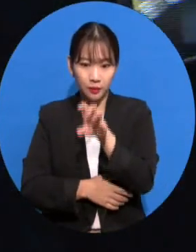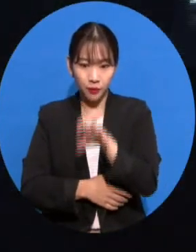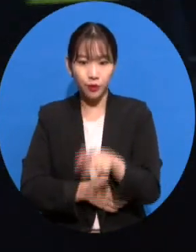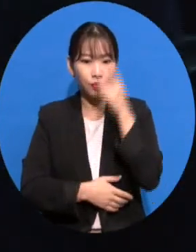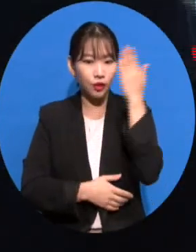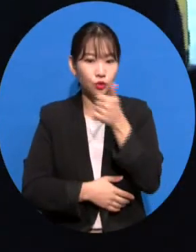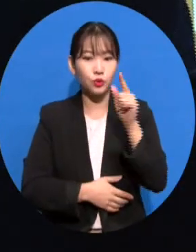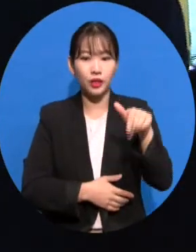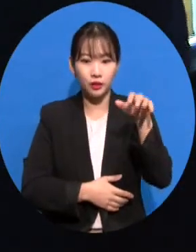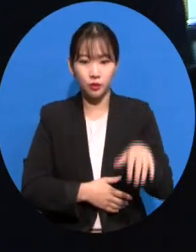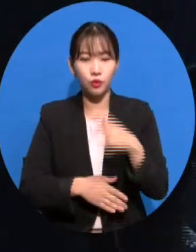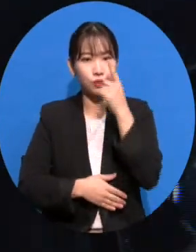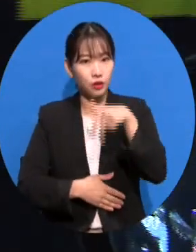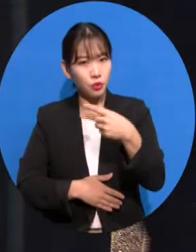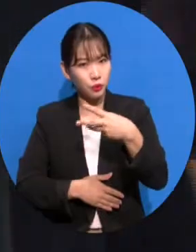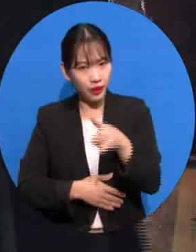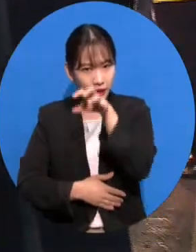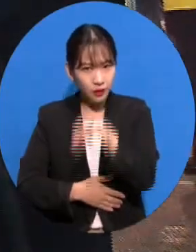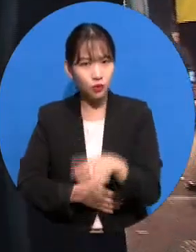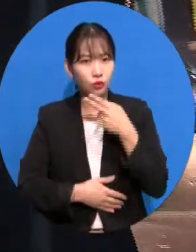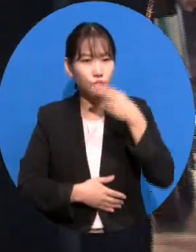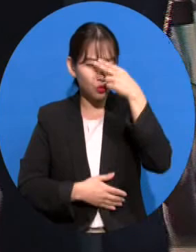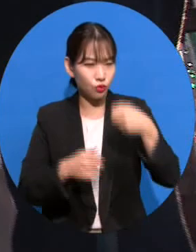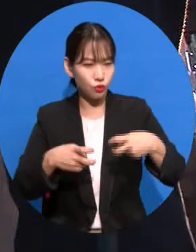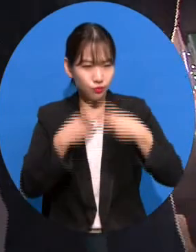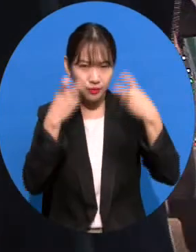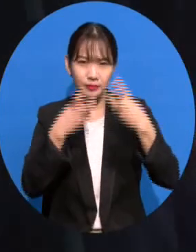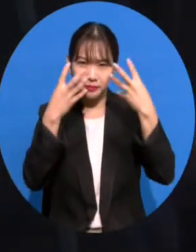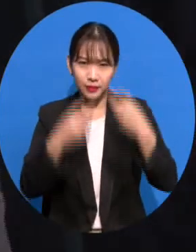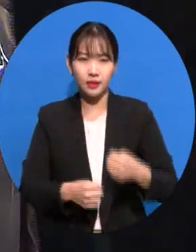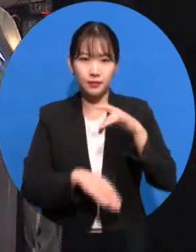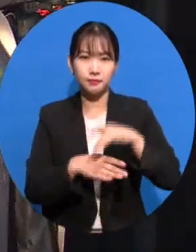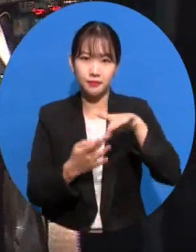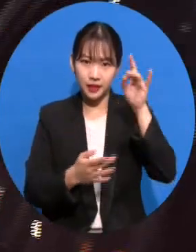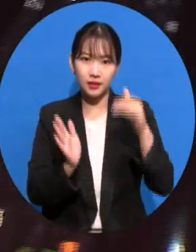학동과 순천시 조례동도 음주운전 교통사고 다발 지역으로 지목됐습니다.